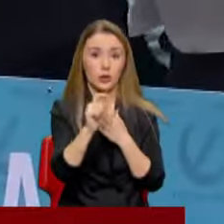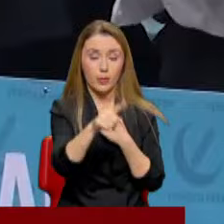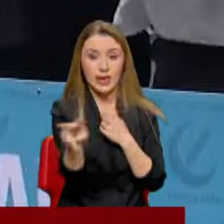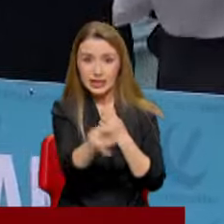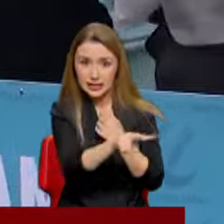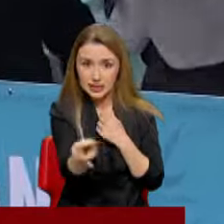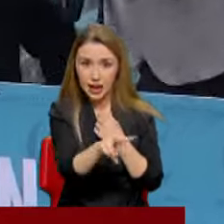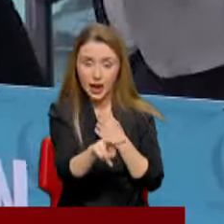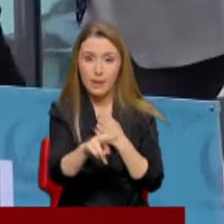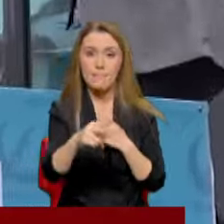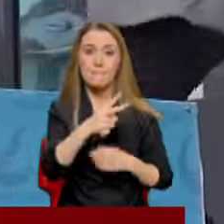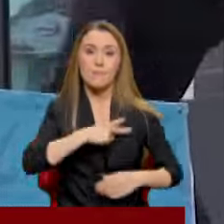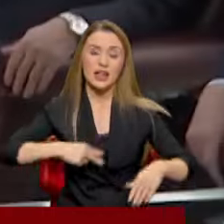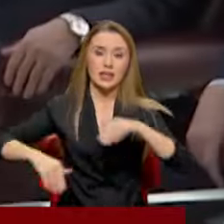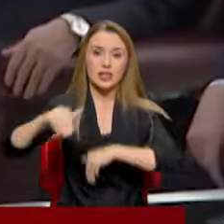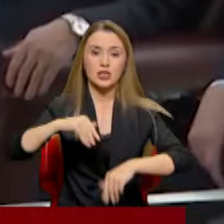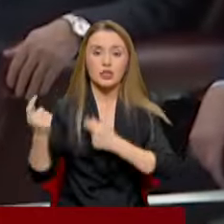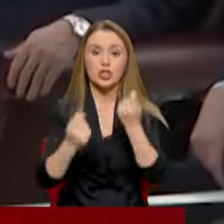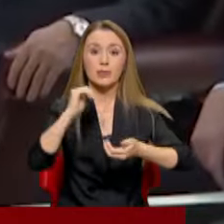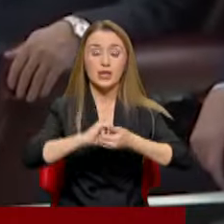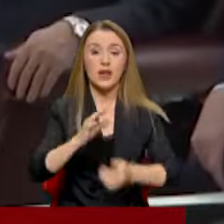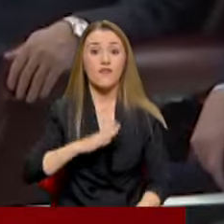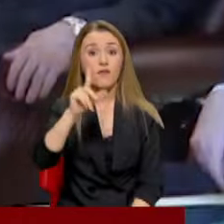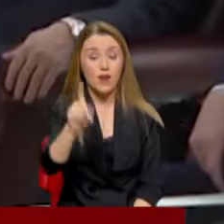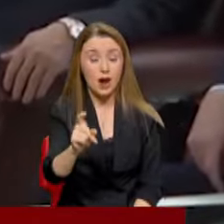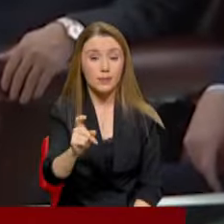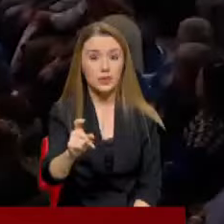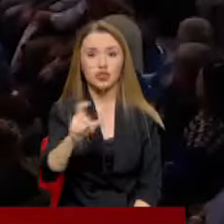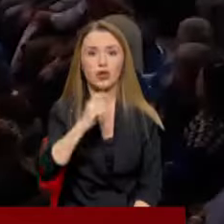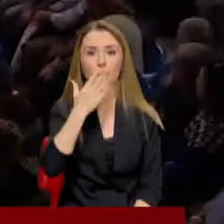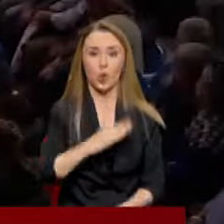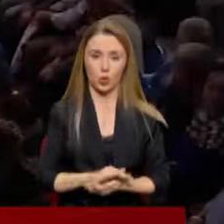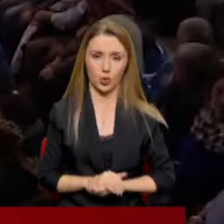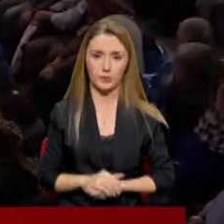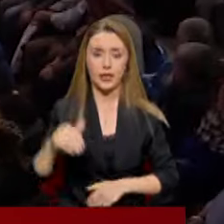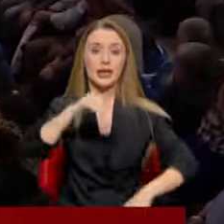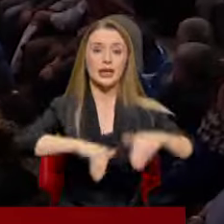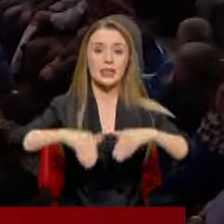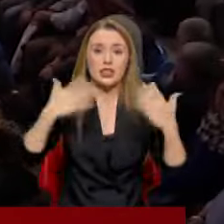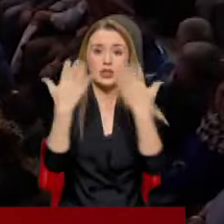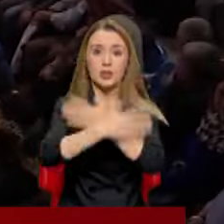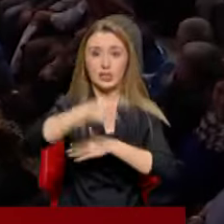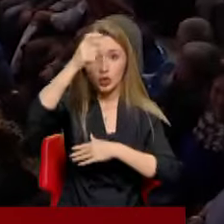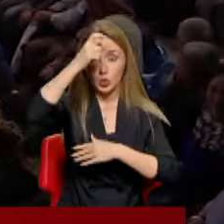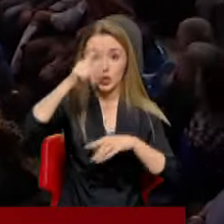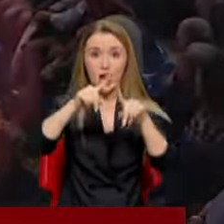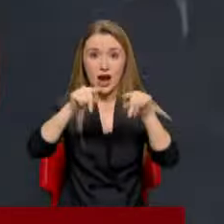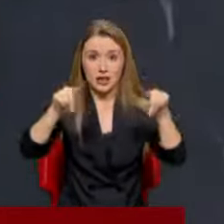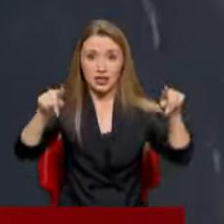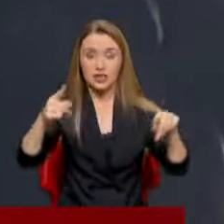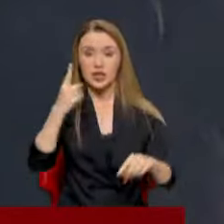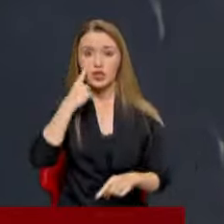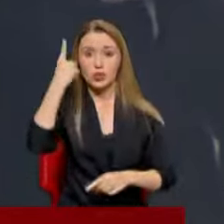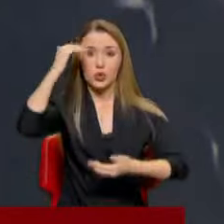iki isim de yerel seçimlerde işbirliğine dair tek bir cümle kurmadı seçim gecesi Türkiye haritasını